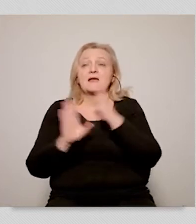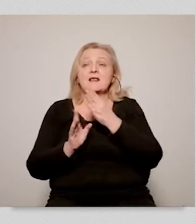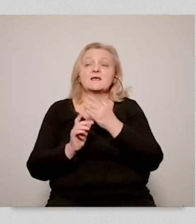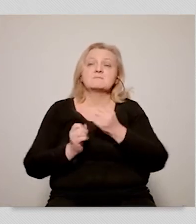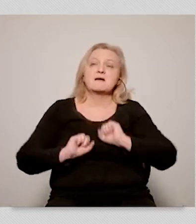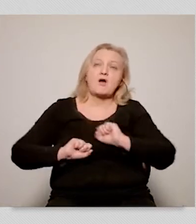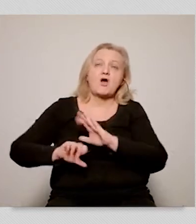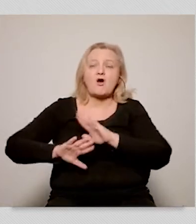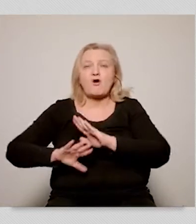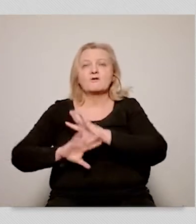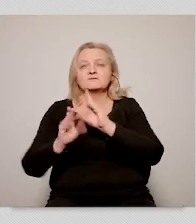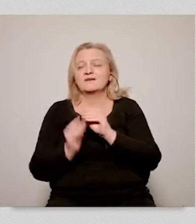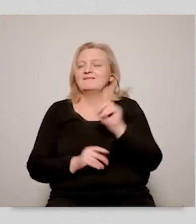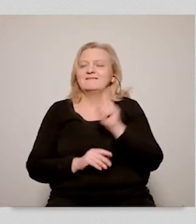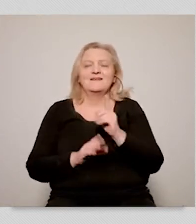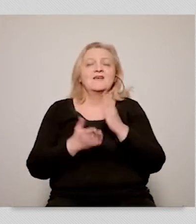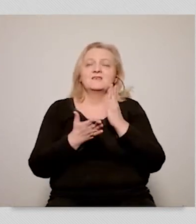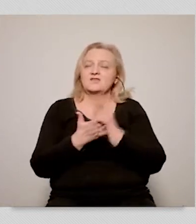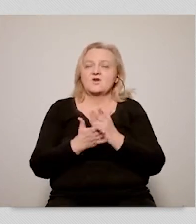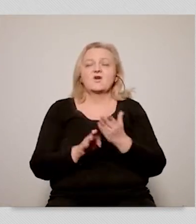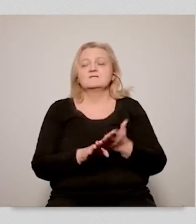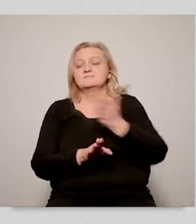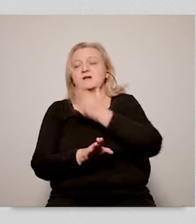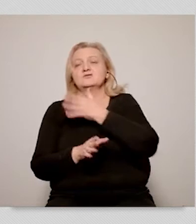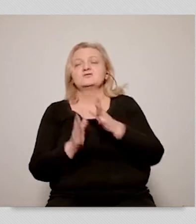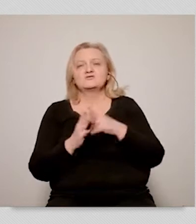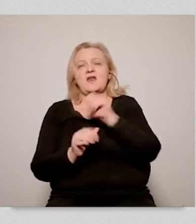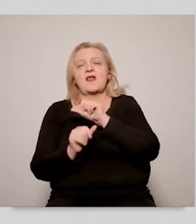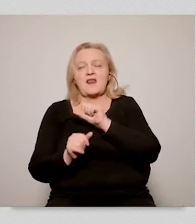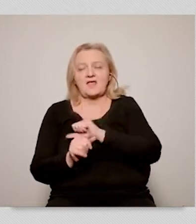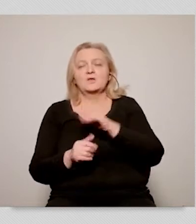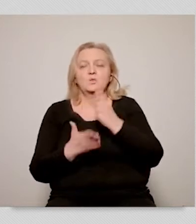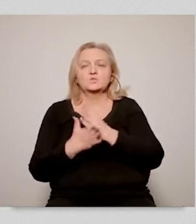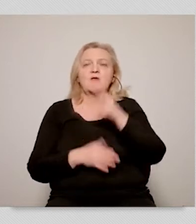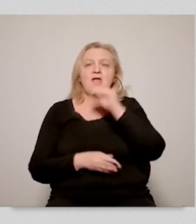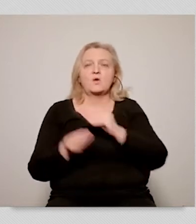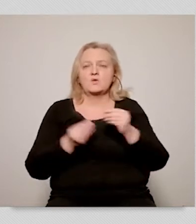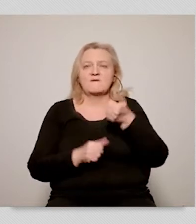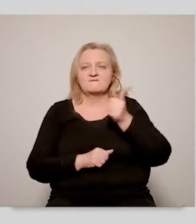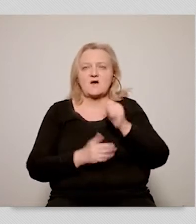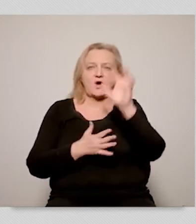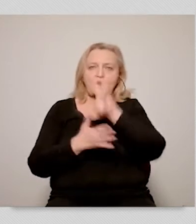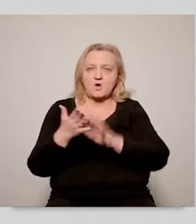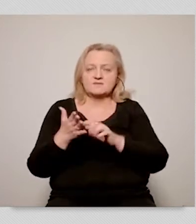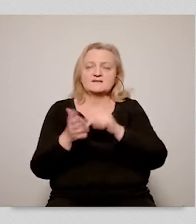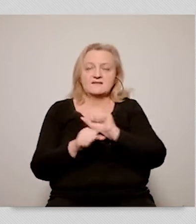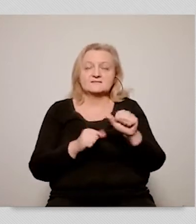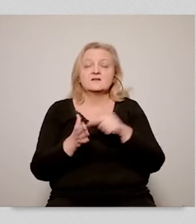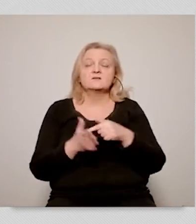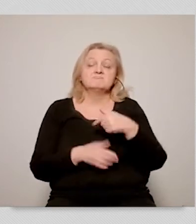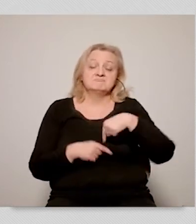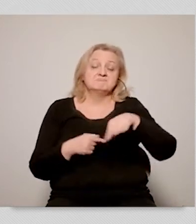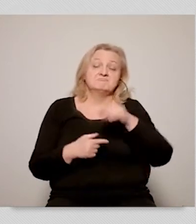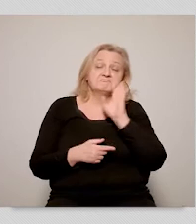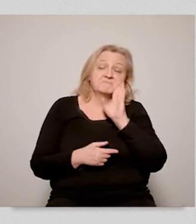tylko to, co już jest od dekady przez ekonomistów opisywane, czyli najprawdopodobniej czekające nas,